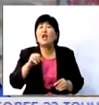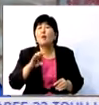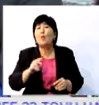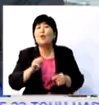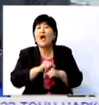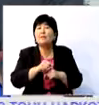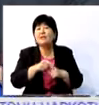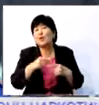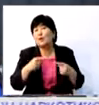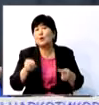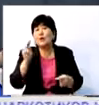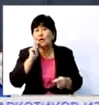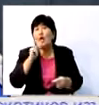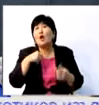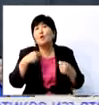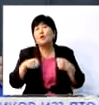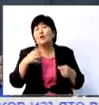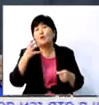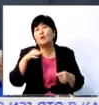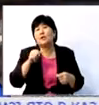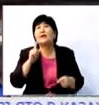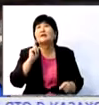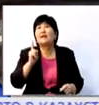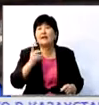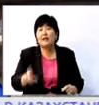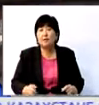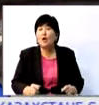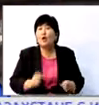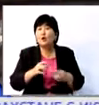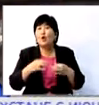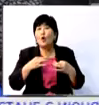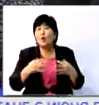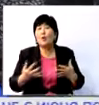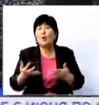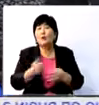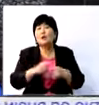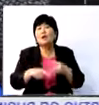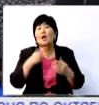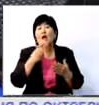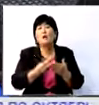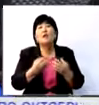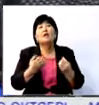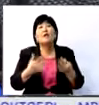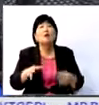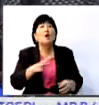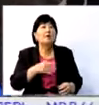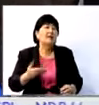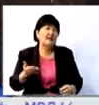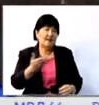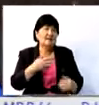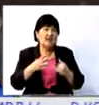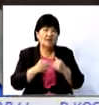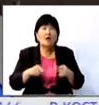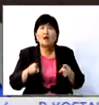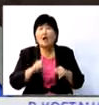апельсины и другие к чаю. Продаем по 500 тенге за килограмм. Словом, праздник урожая в очередной раз показал, насколько богата наша земля